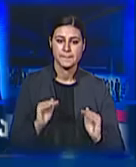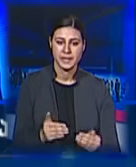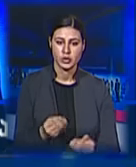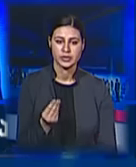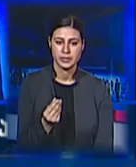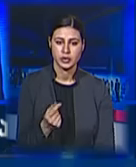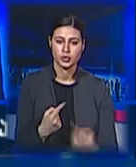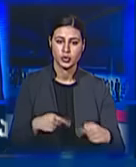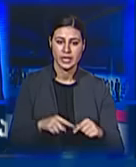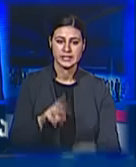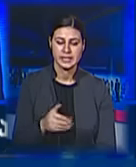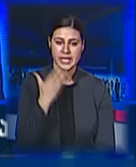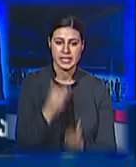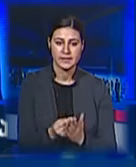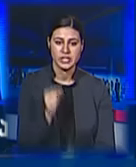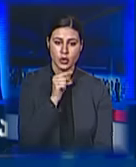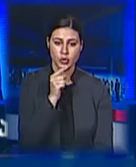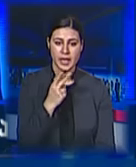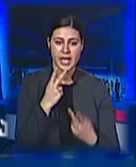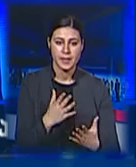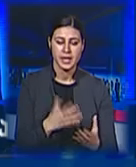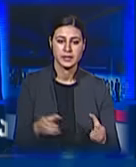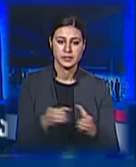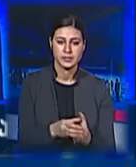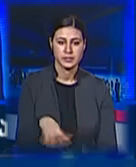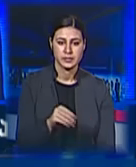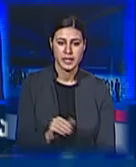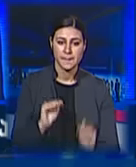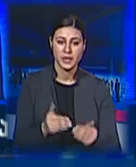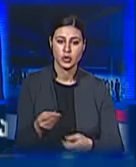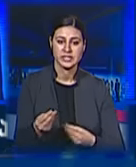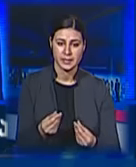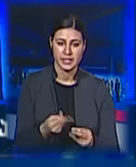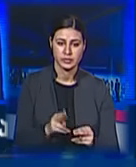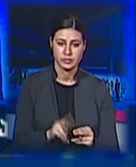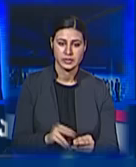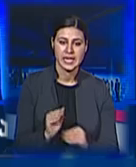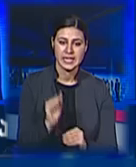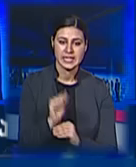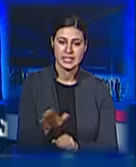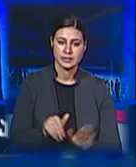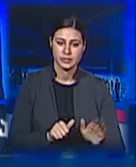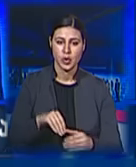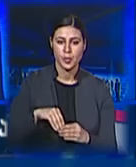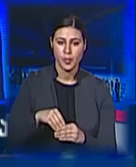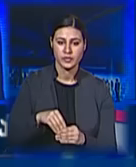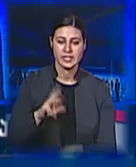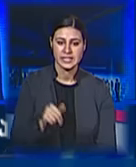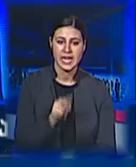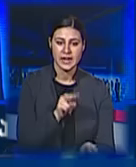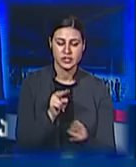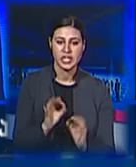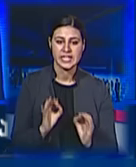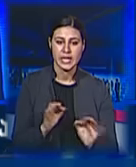მიკროსაფინანსო ორგანიზაციები და მათი ეკონომიკური ეფექტი. ანალიტიკოსები მიკროსაფინანსოებს გაზრდილ სასესხო პორტფელსა და გავლენაში